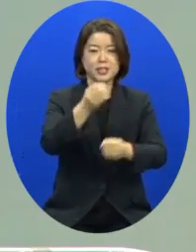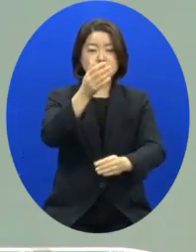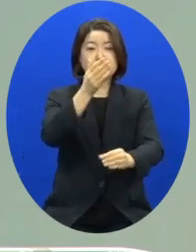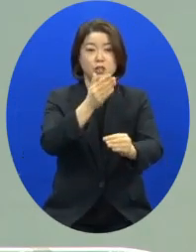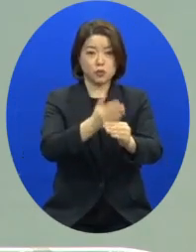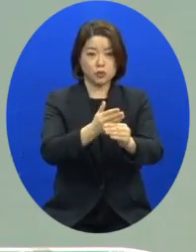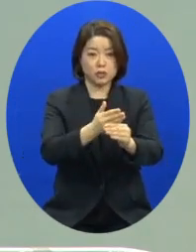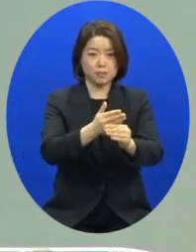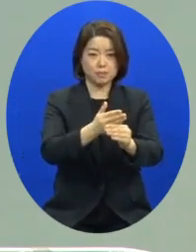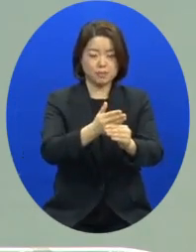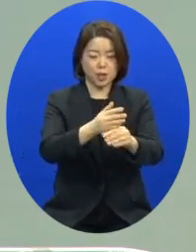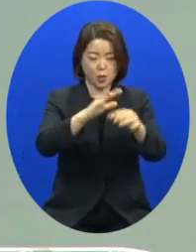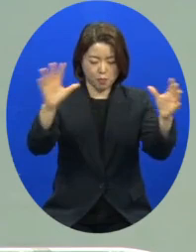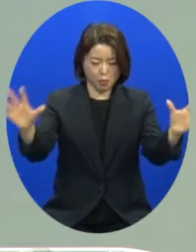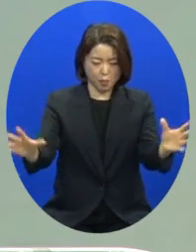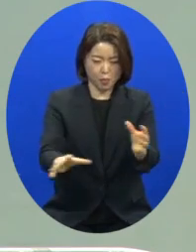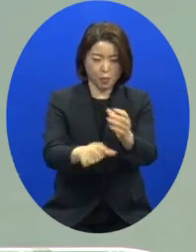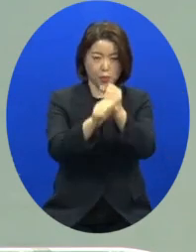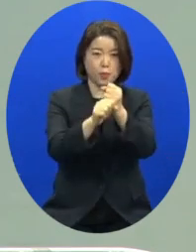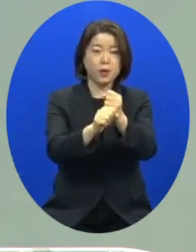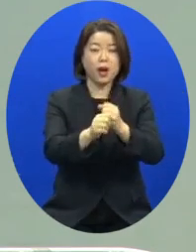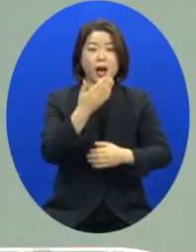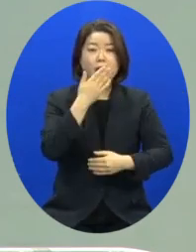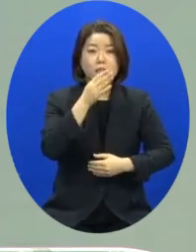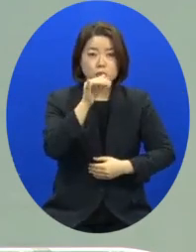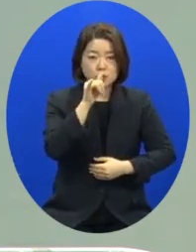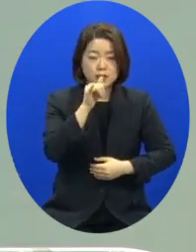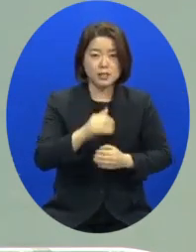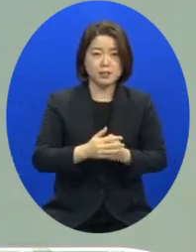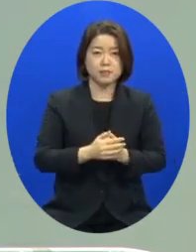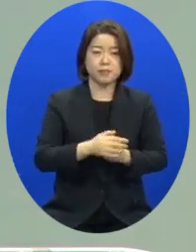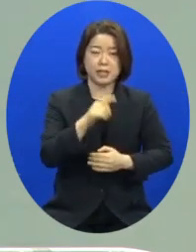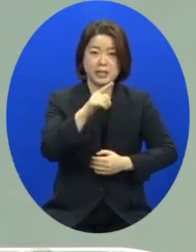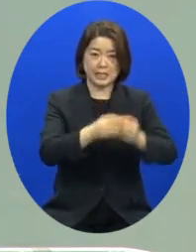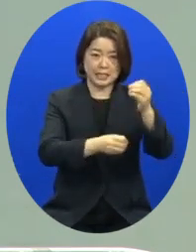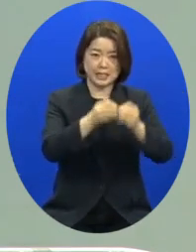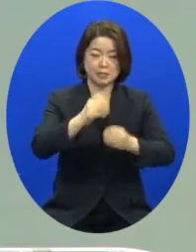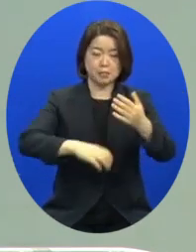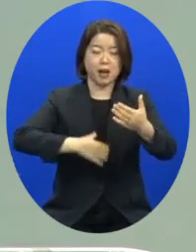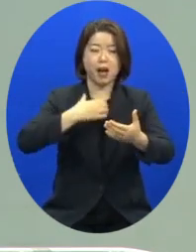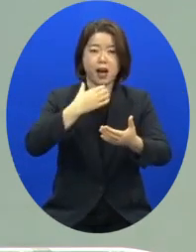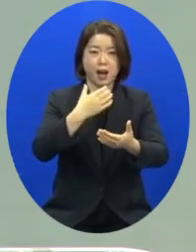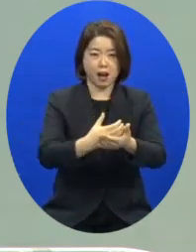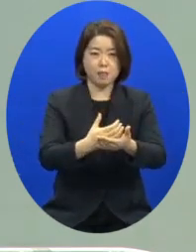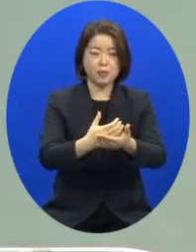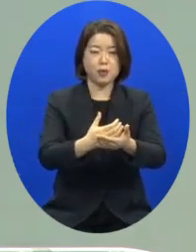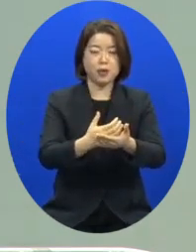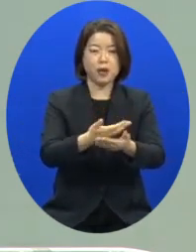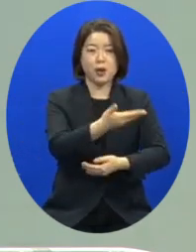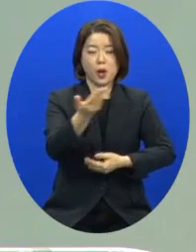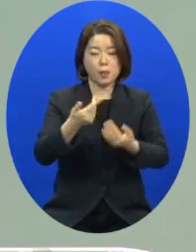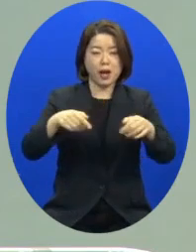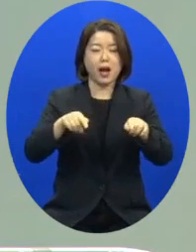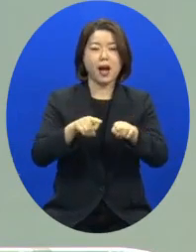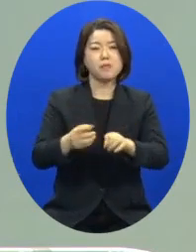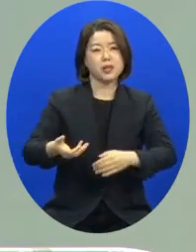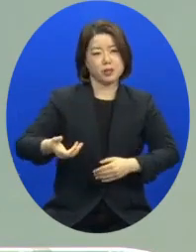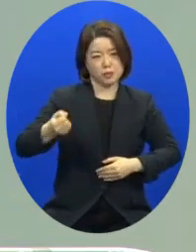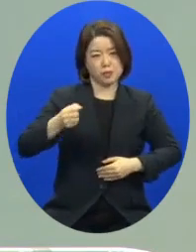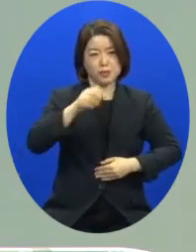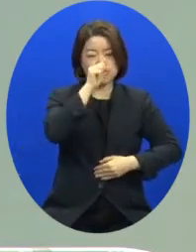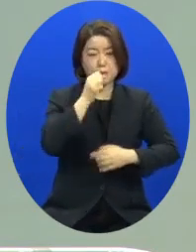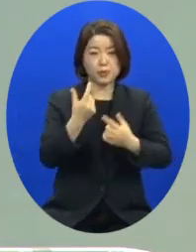모든 성경의 요약이라고 할 수 있는 이 시편의 감동을 함께 누렸으면